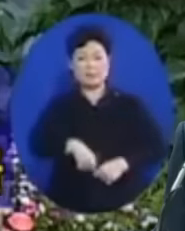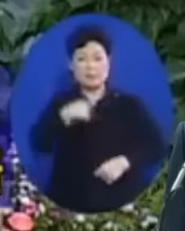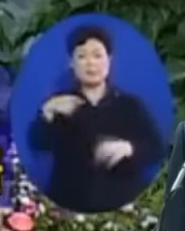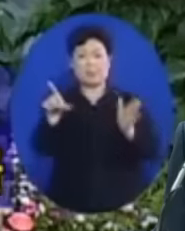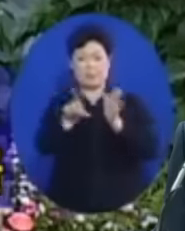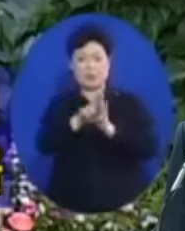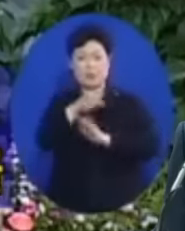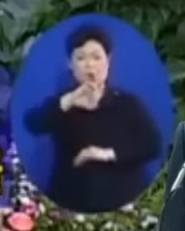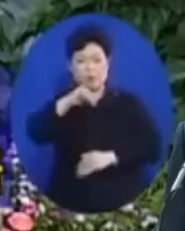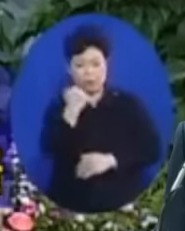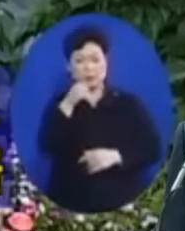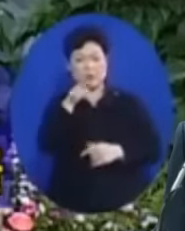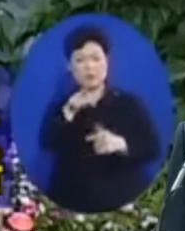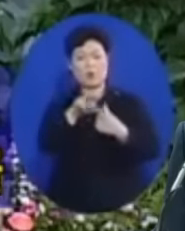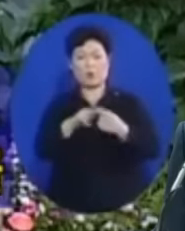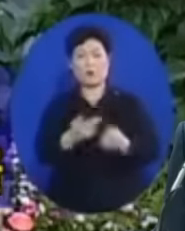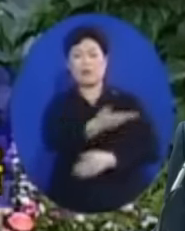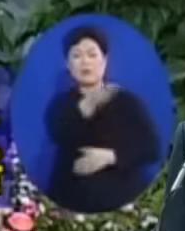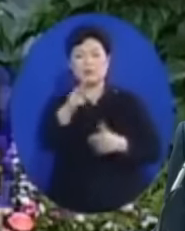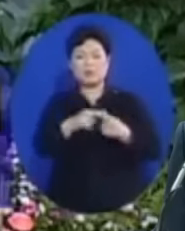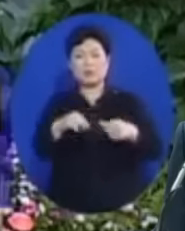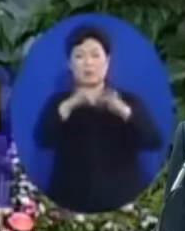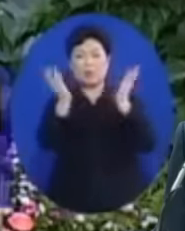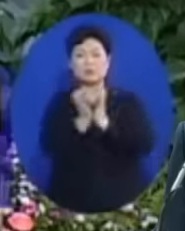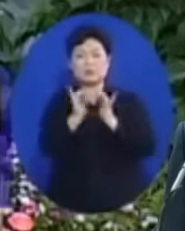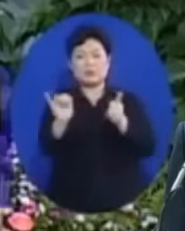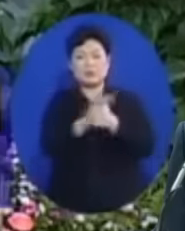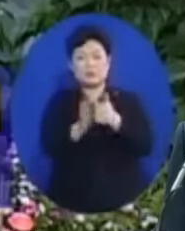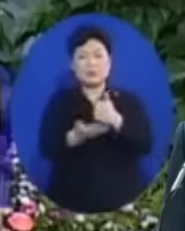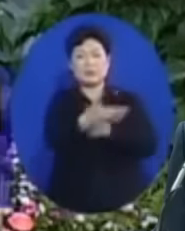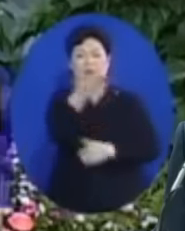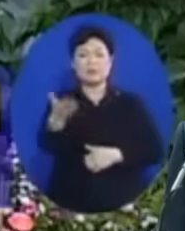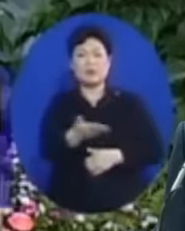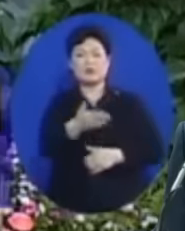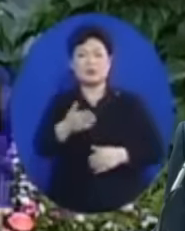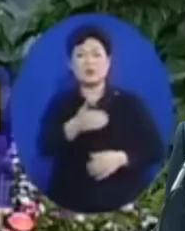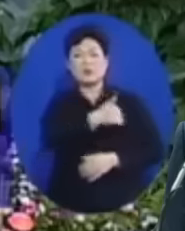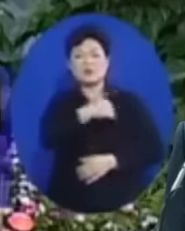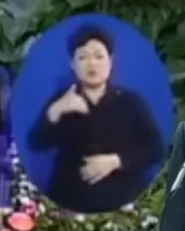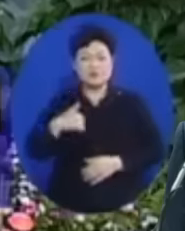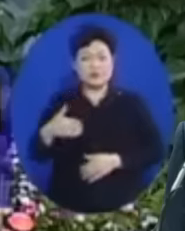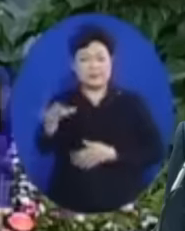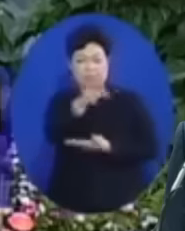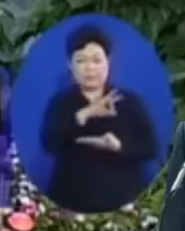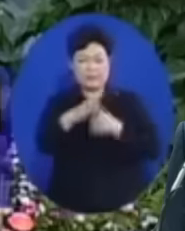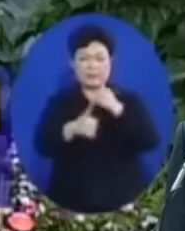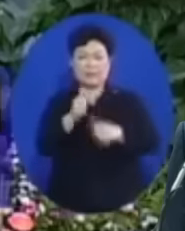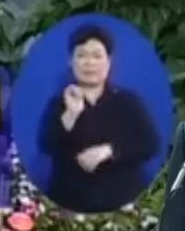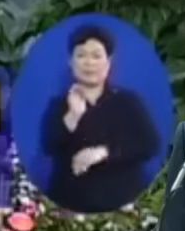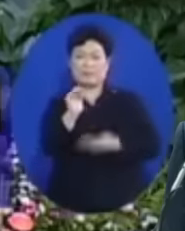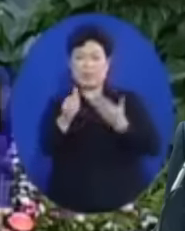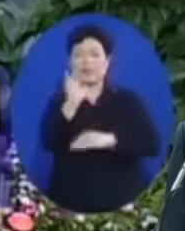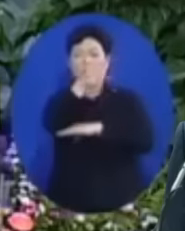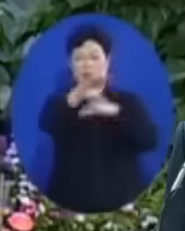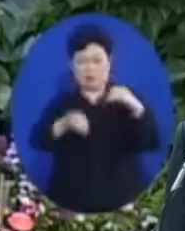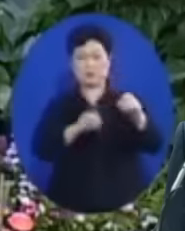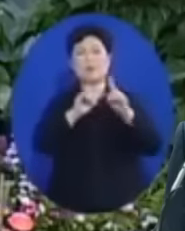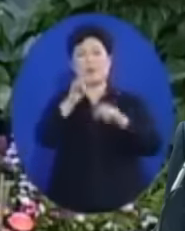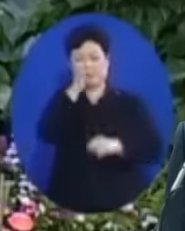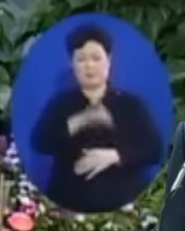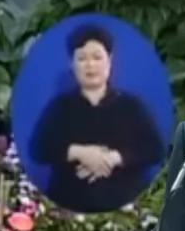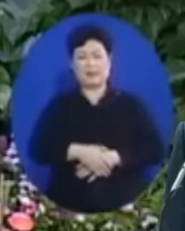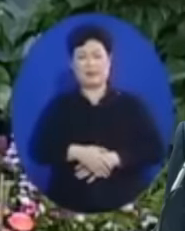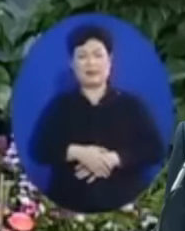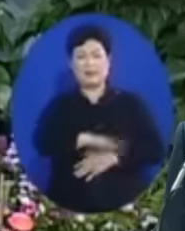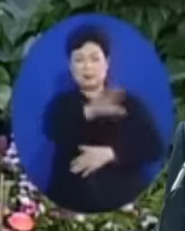진실히 믿고 복종하는 것과 그들과 모든 사람을 섬기는 너희 후한 연보로 말미암아 하나님께 영광을 돌린다고 말하고 있는 것입니다.